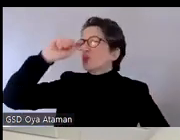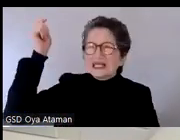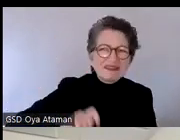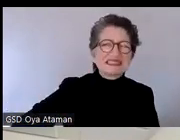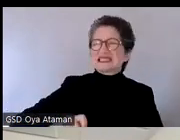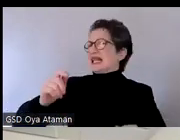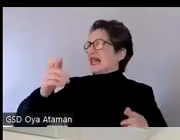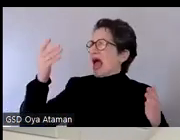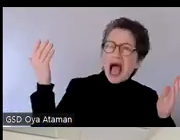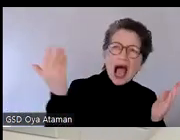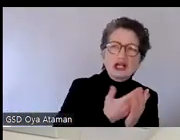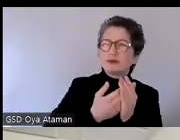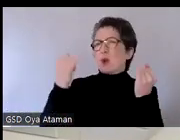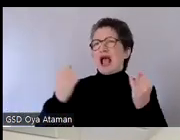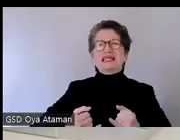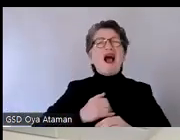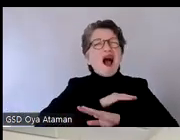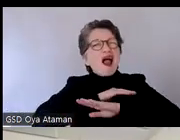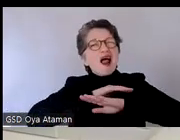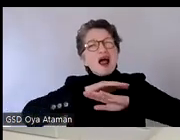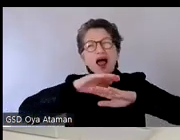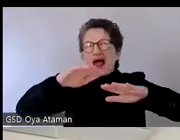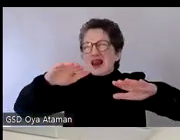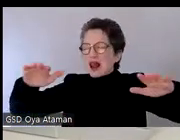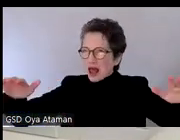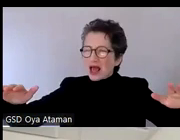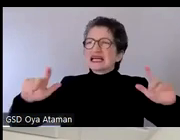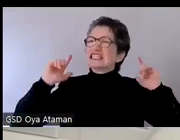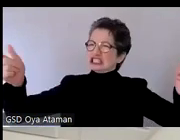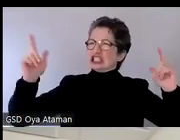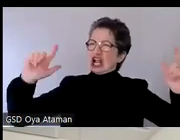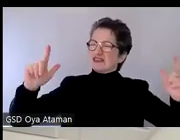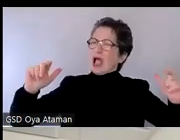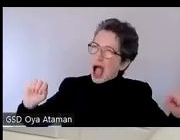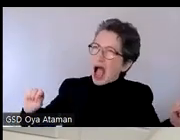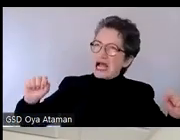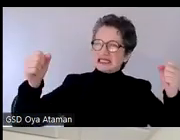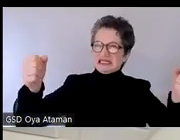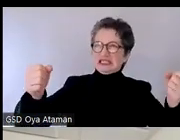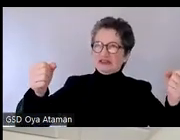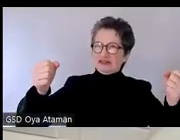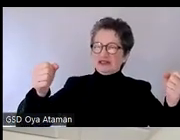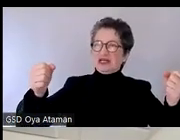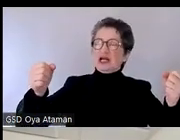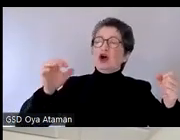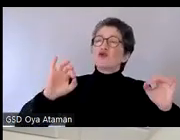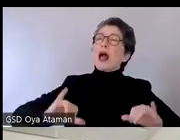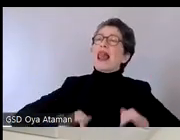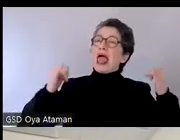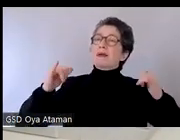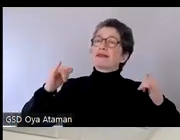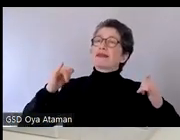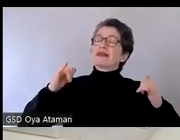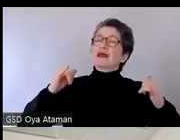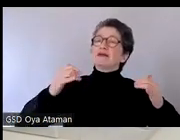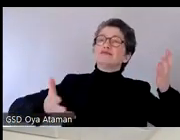Universitäten, Ausbildungseinrichtungen, jeder, der in der Gesellschaft aktive Rolle hat, sich für das Thema interessiert, ist